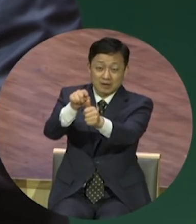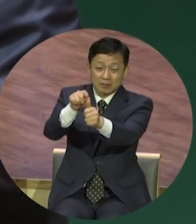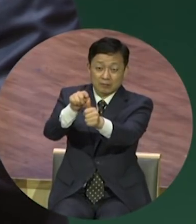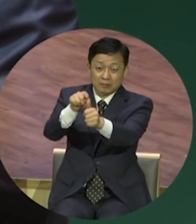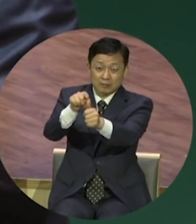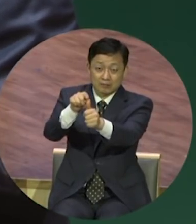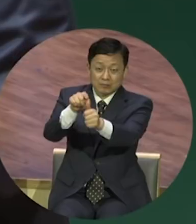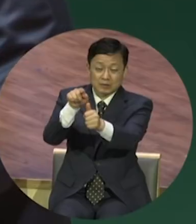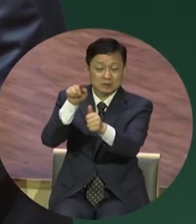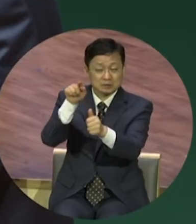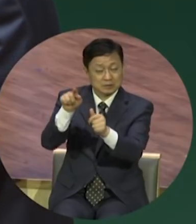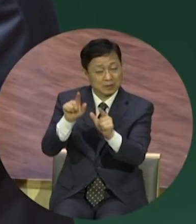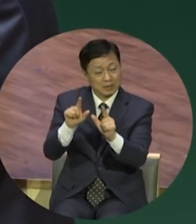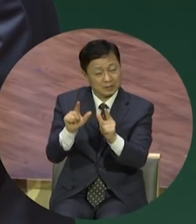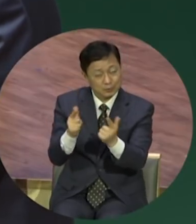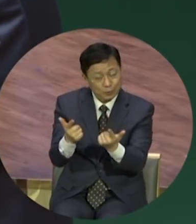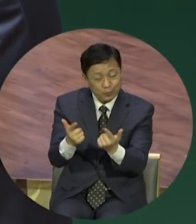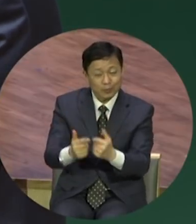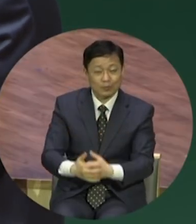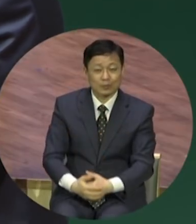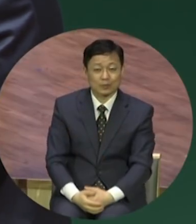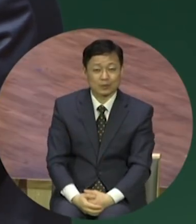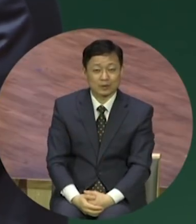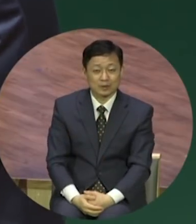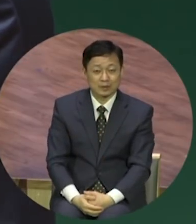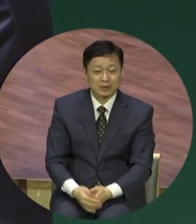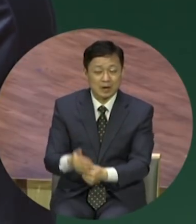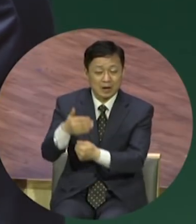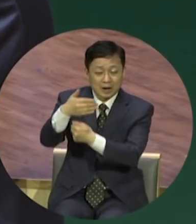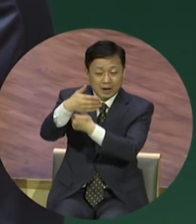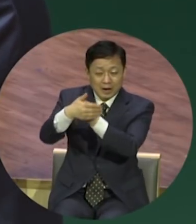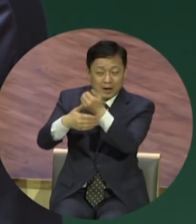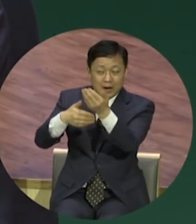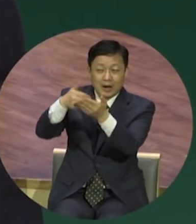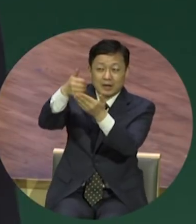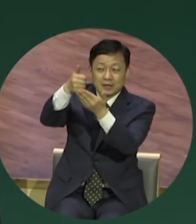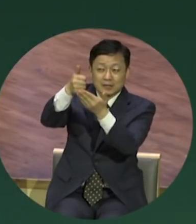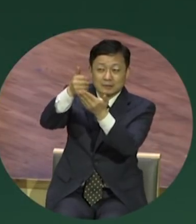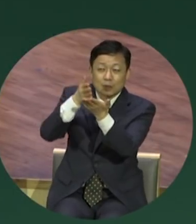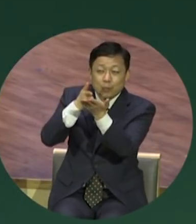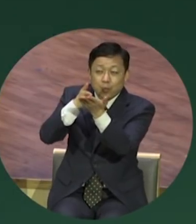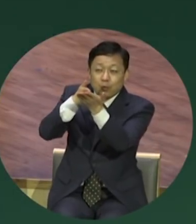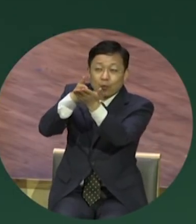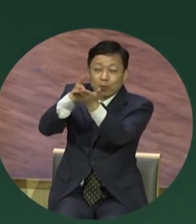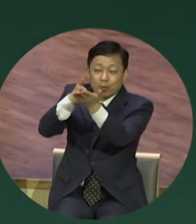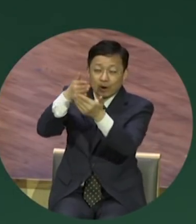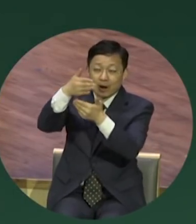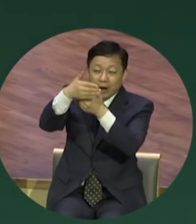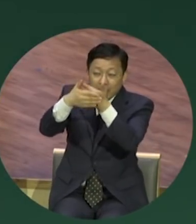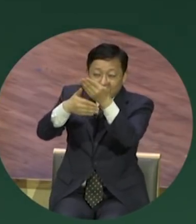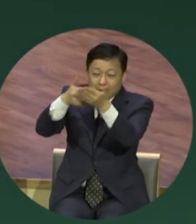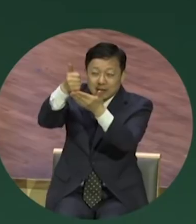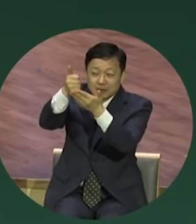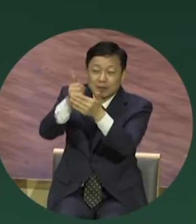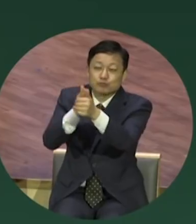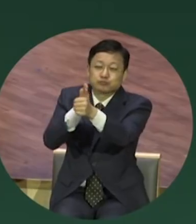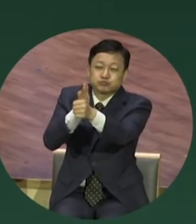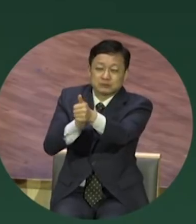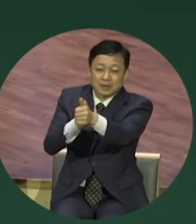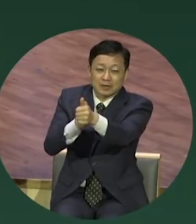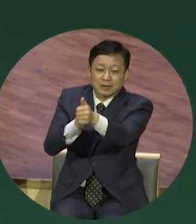되어 있습니까? Still or moon stand. So look carefully at that passage. 여호와께 고하되. It says Joshua spoke to 그렇습니다. The Lord.